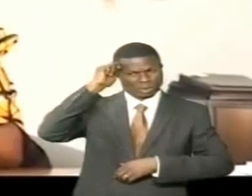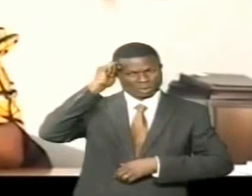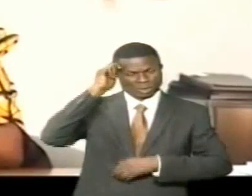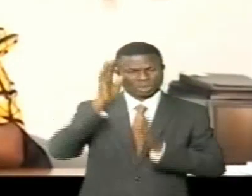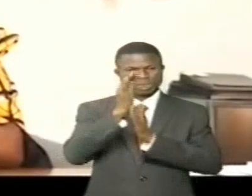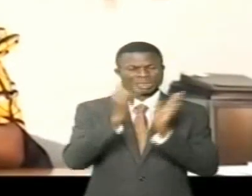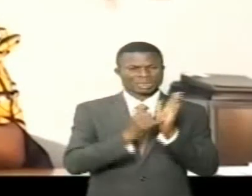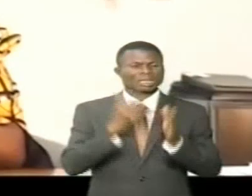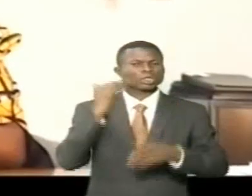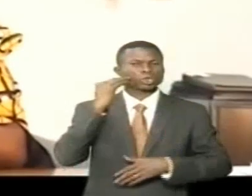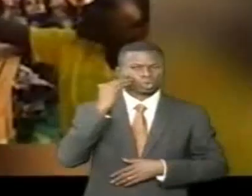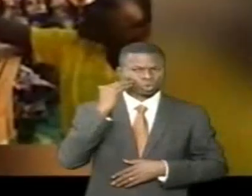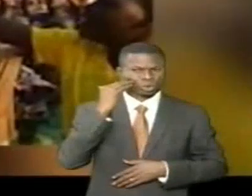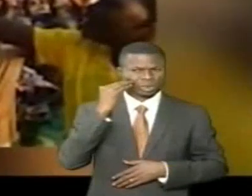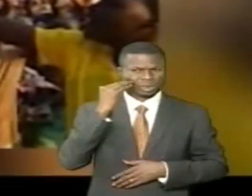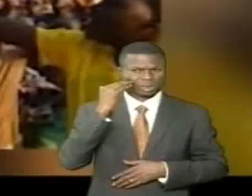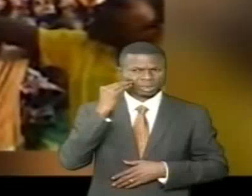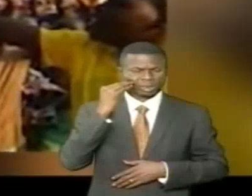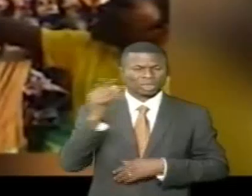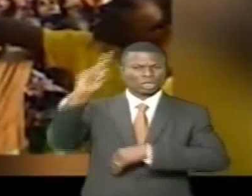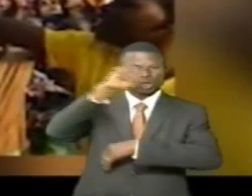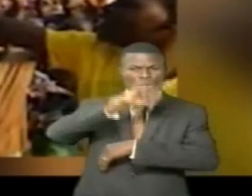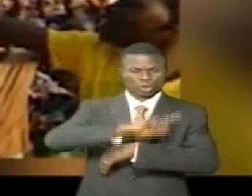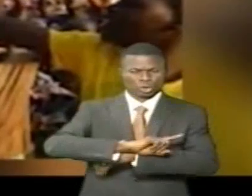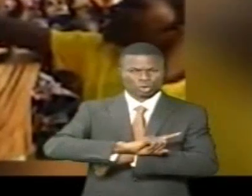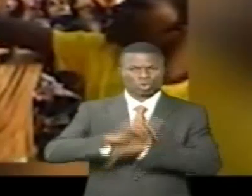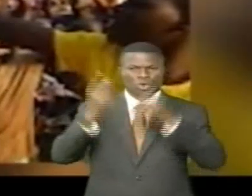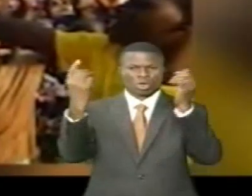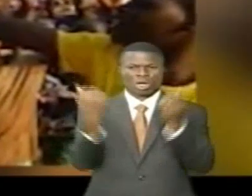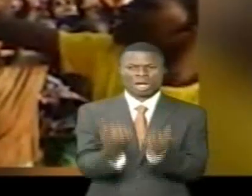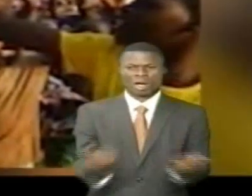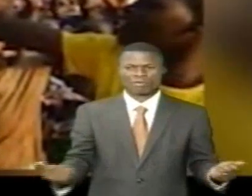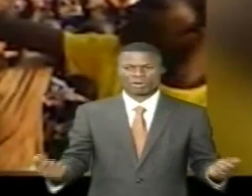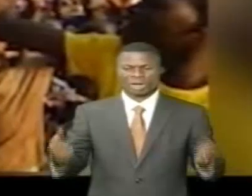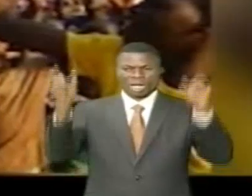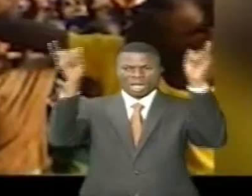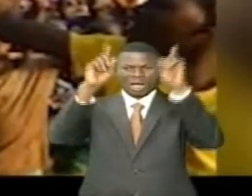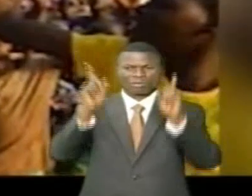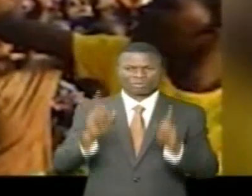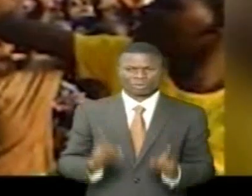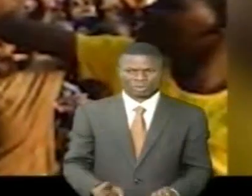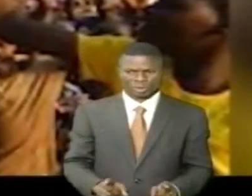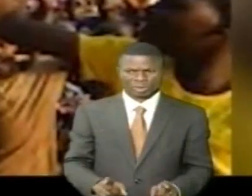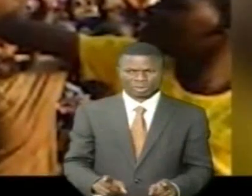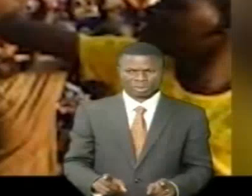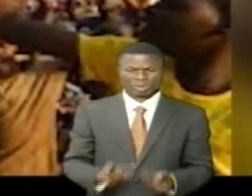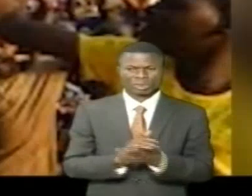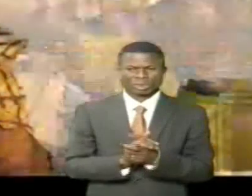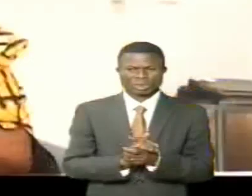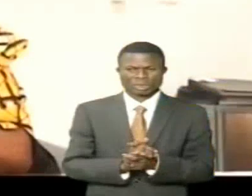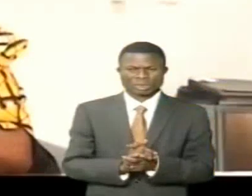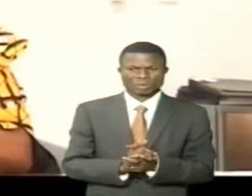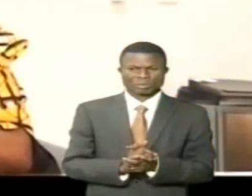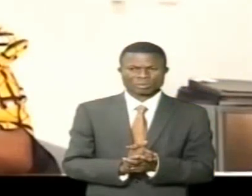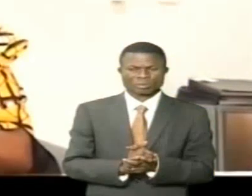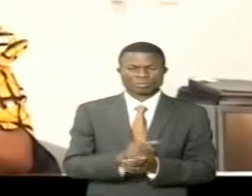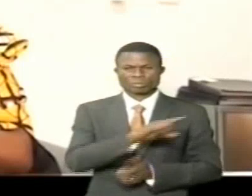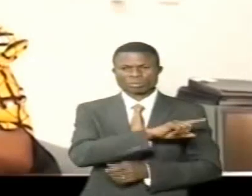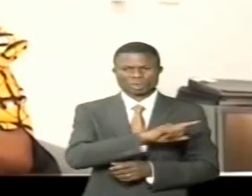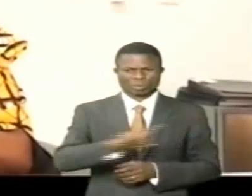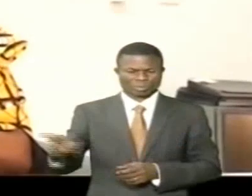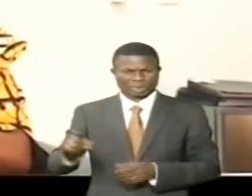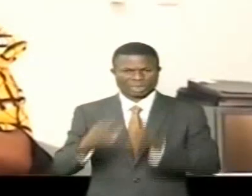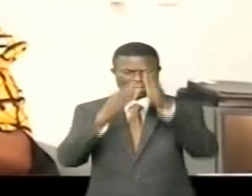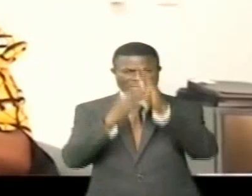juin, journée de l'enfant africain, instituée en 1991 par l'Organisation